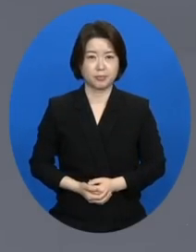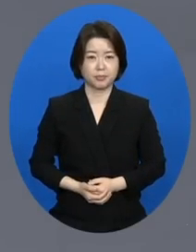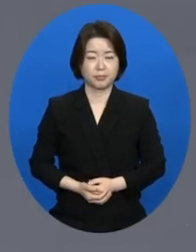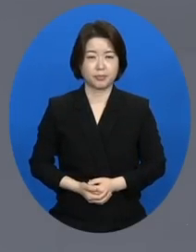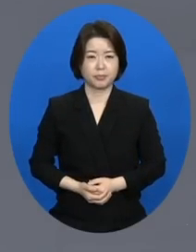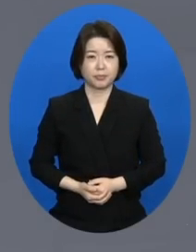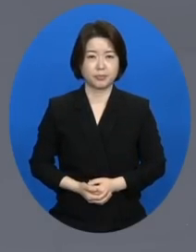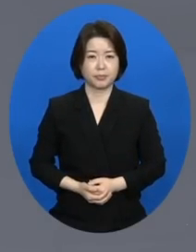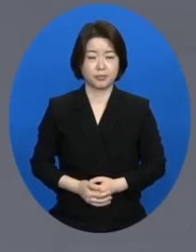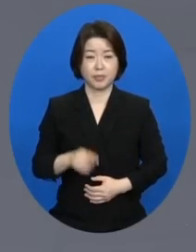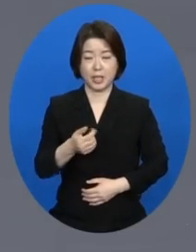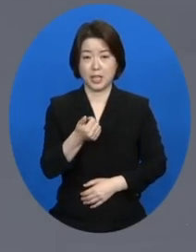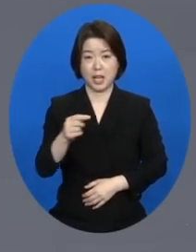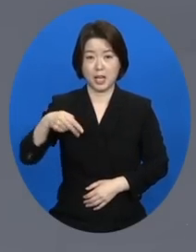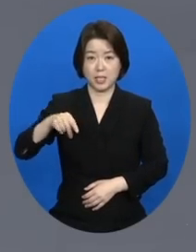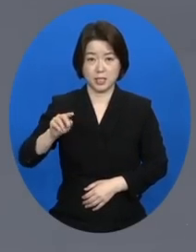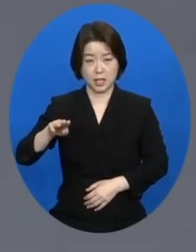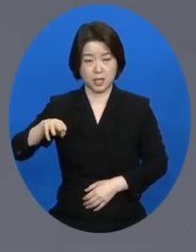이